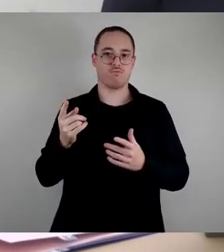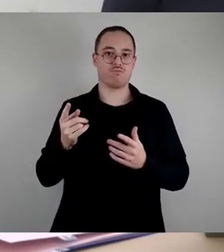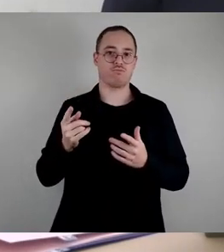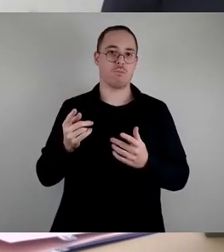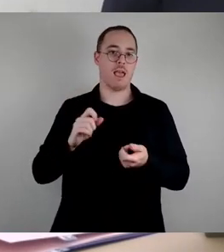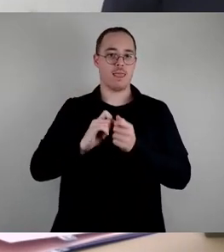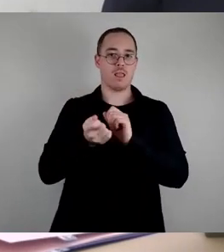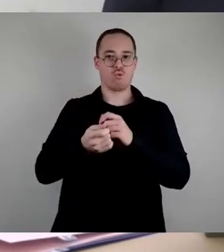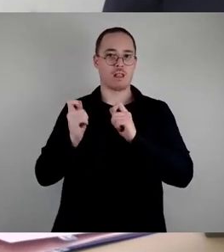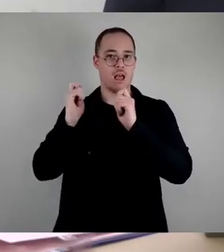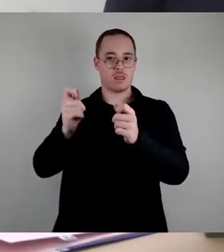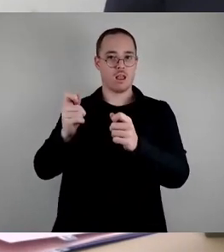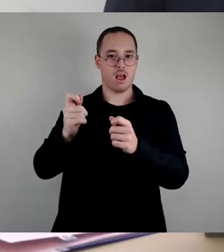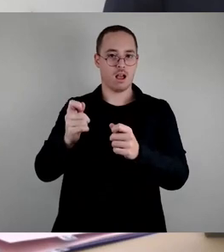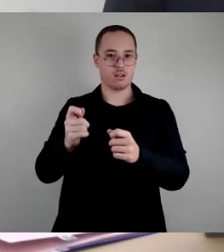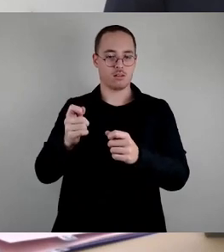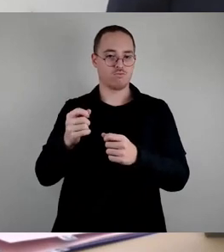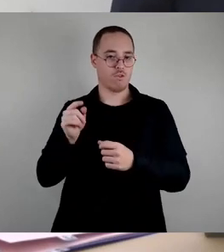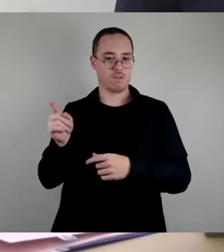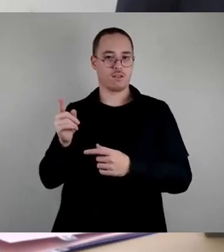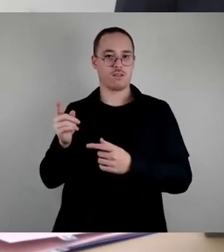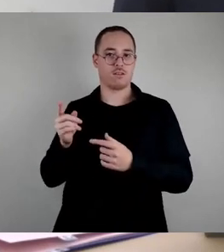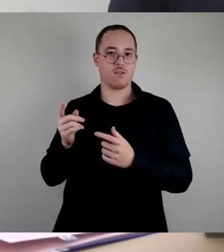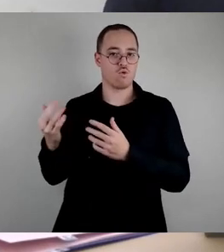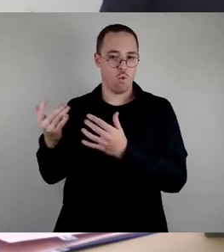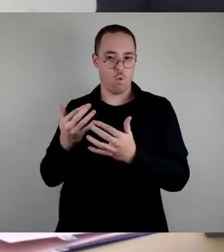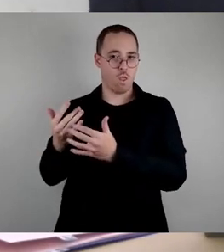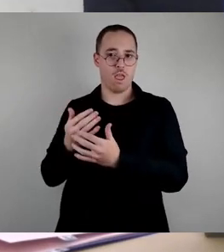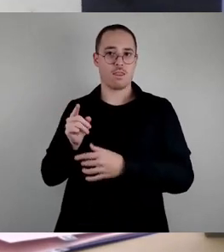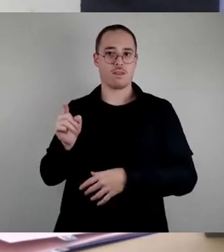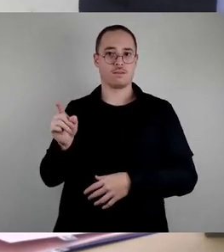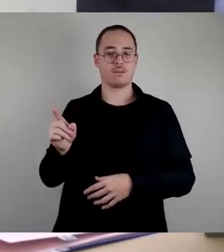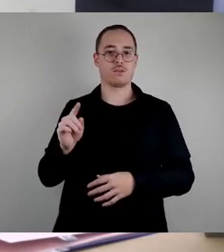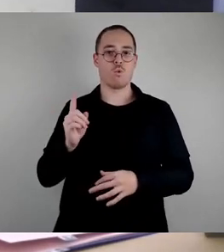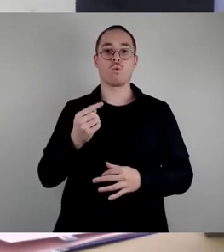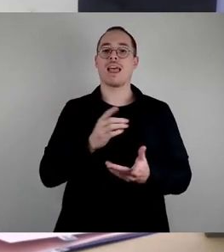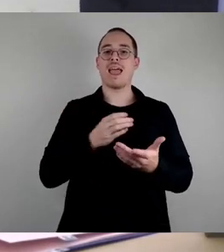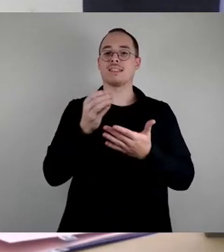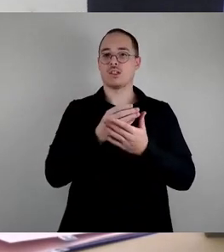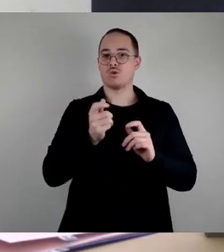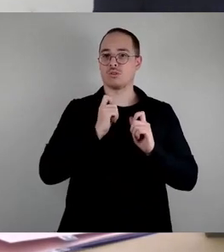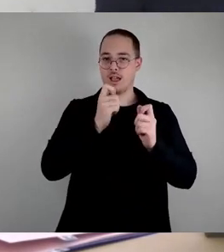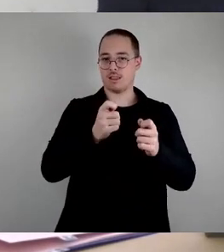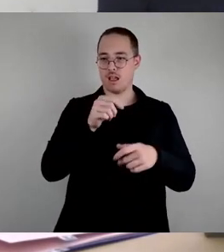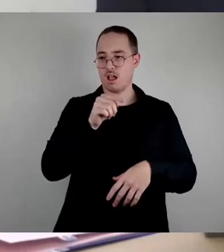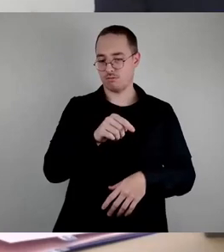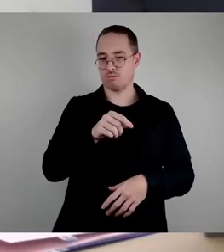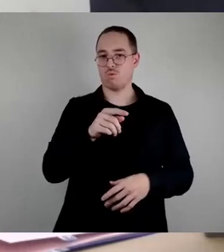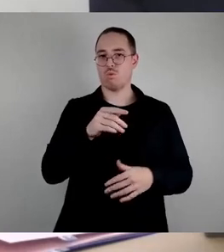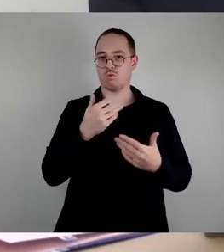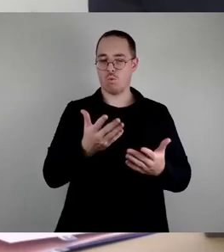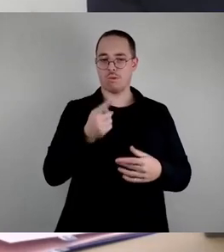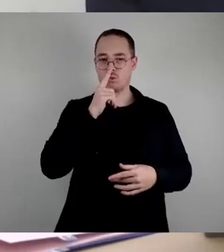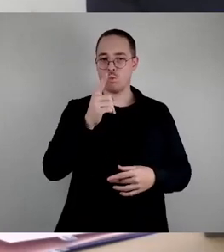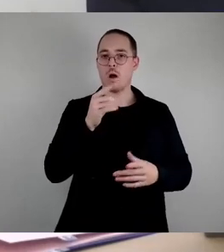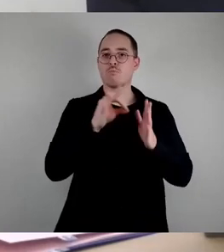machen, das wäre dann einfacher, als Ersetzungsantrag nur den Punkt 2 beinhaltet. Und wenn der beschlossen ist, ist das